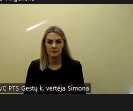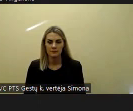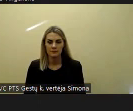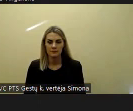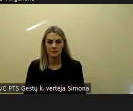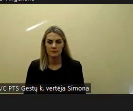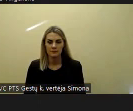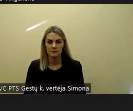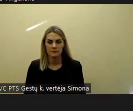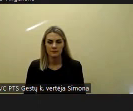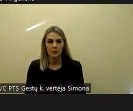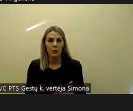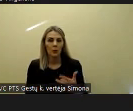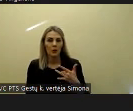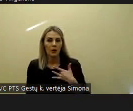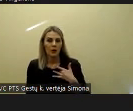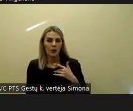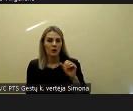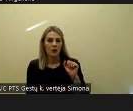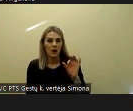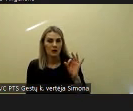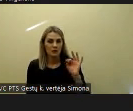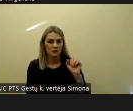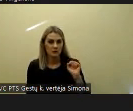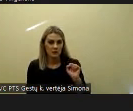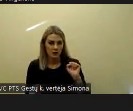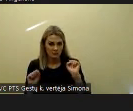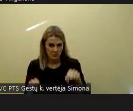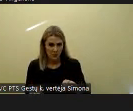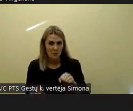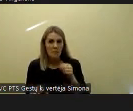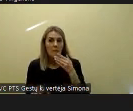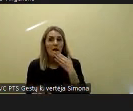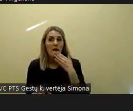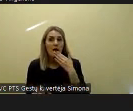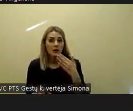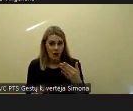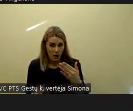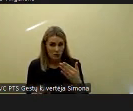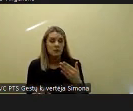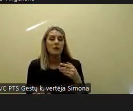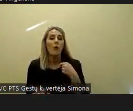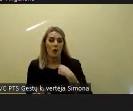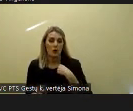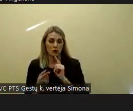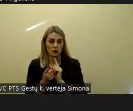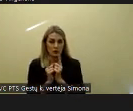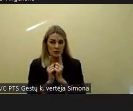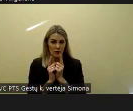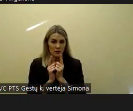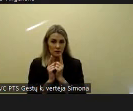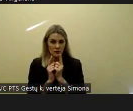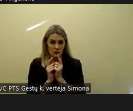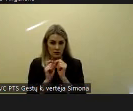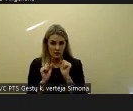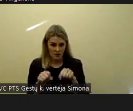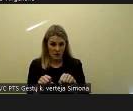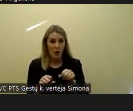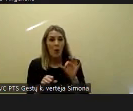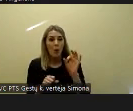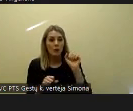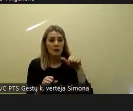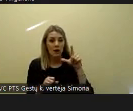O gal Asta, jūs galite paklausti klausimą, tiesiog garsu, aš išversiu. Mhm. Gal galite, o Saulė